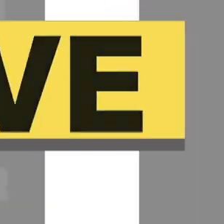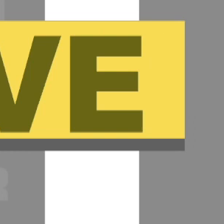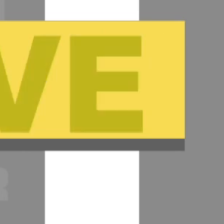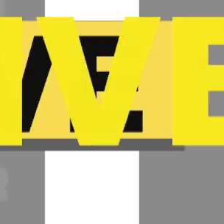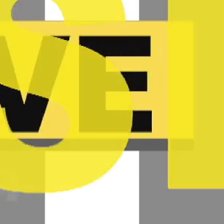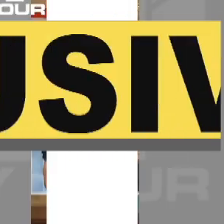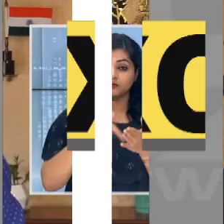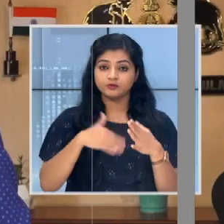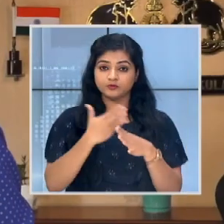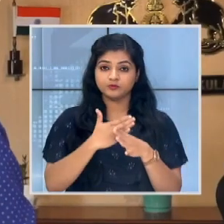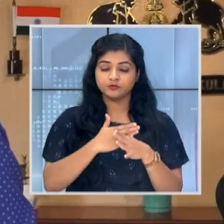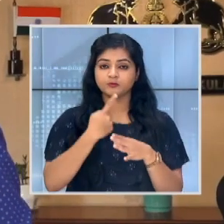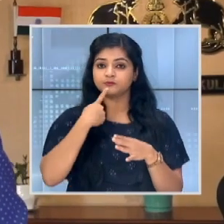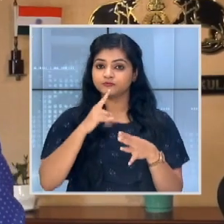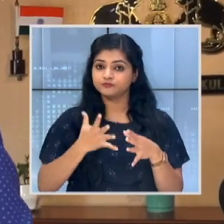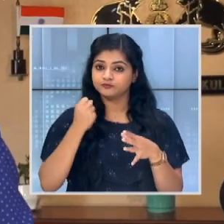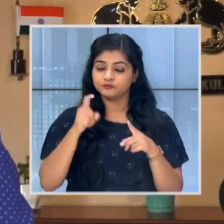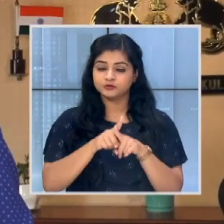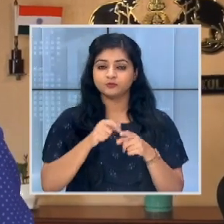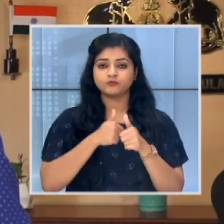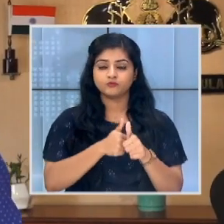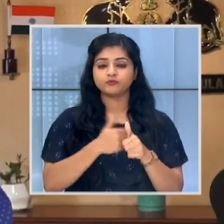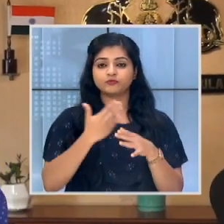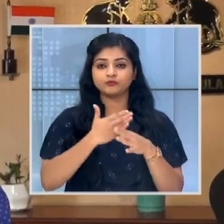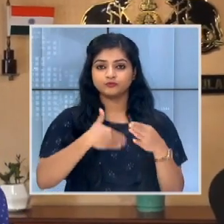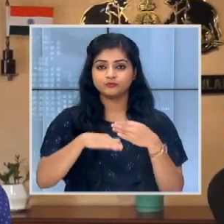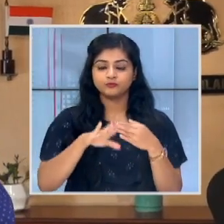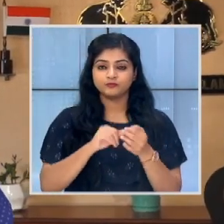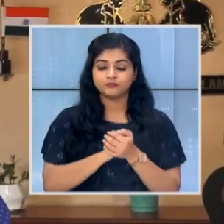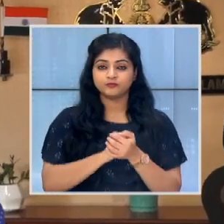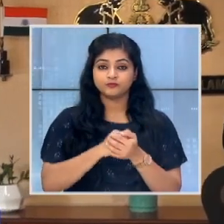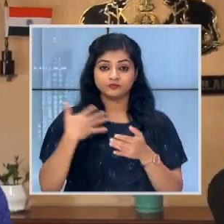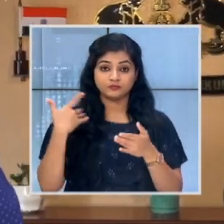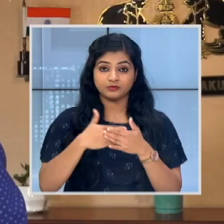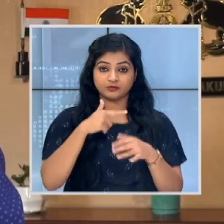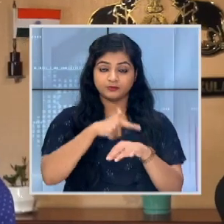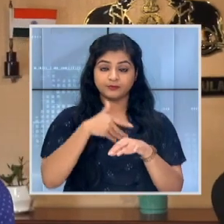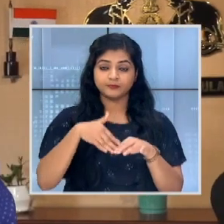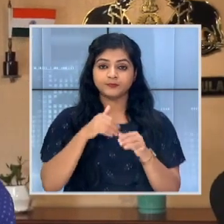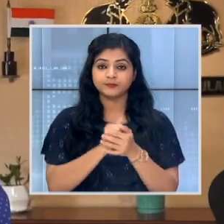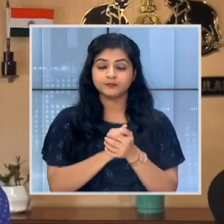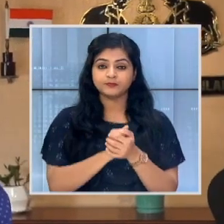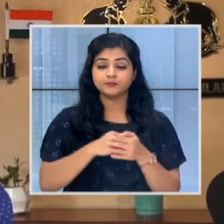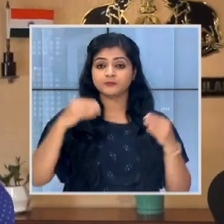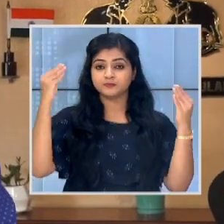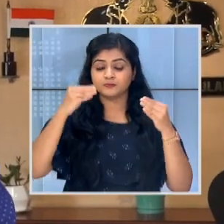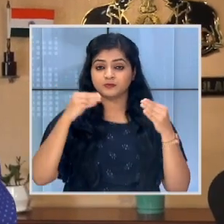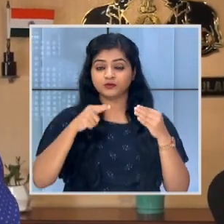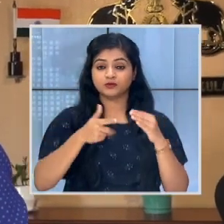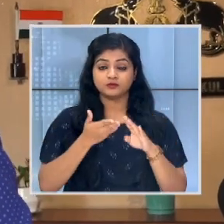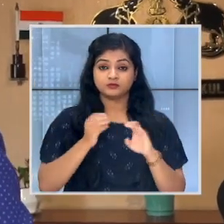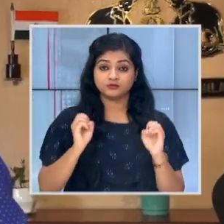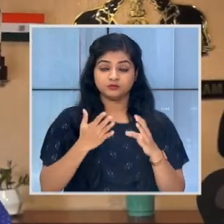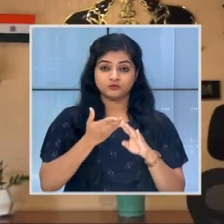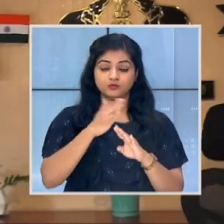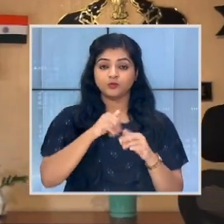ബാക്കി വർക്ക്സും ഉടനെ തന്നെ ഈ അപ്രൂവൽ വരുന്നതനുസരിച്ച് നമുക്ക് ഉടനെ അത് തുടങ്ങാൻ പറ്റും. മീൻവൈൽ നമ്മൾ ഈ മഴ വരുന്ന മുന്നേ തന്നെ